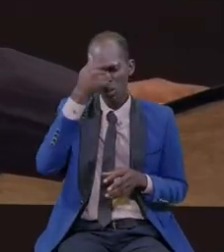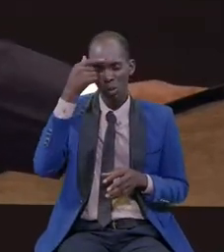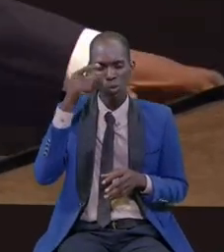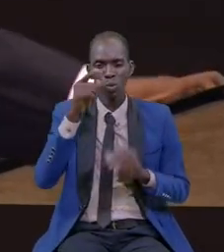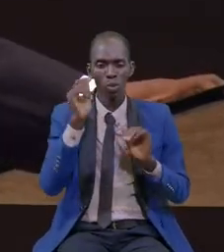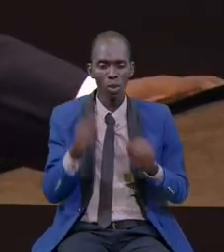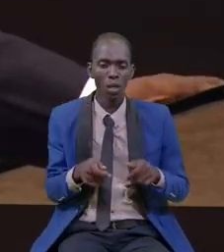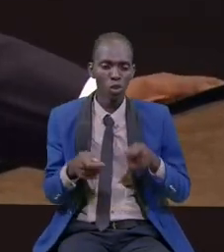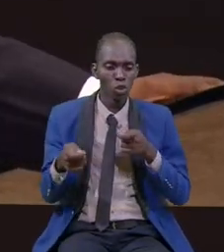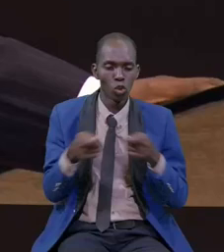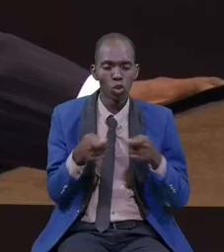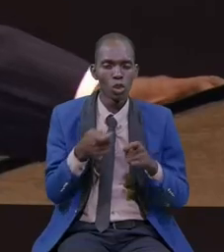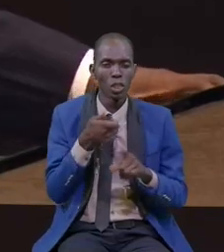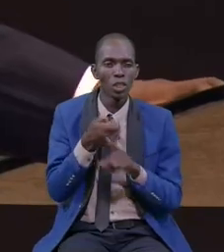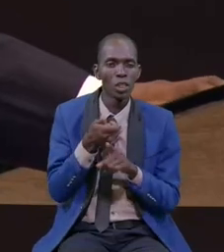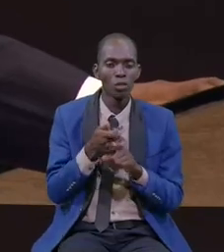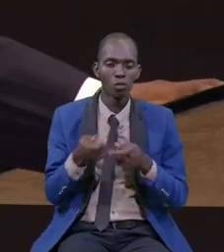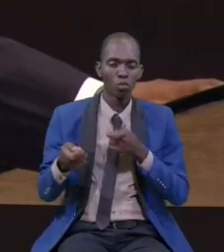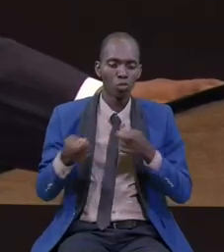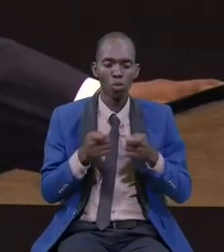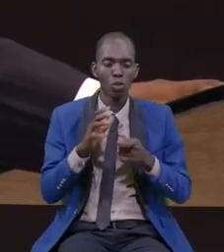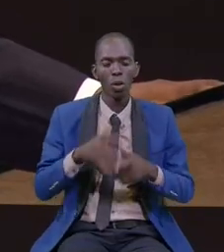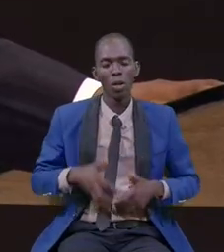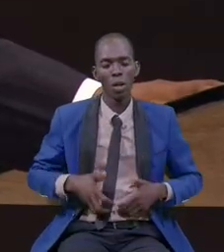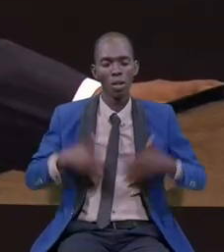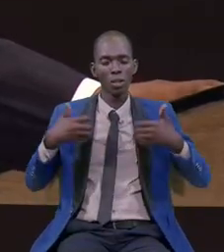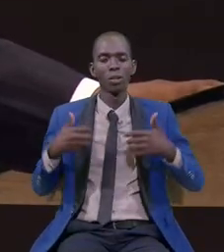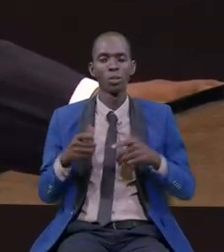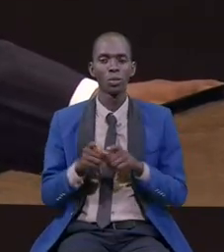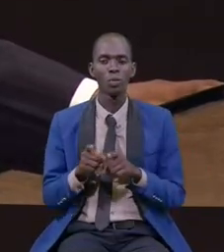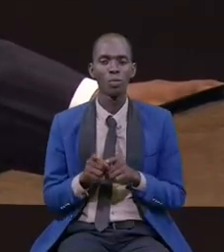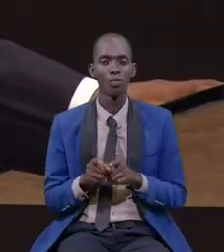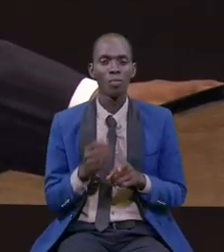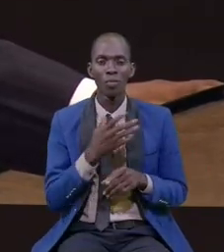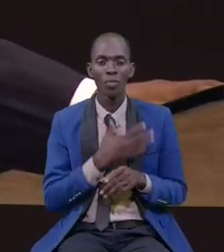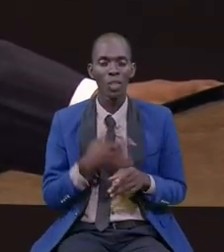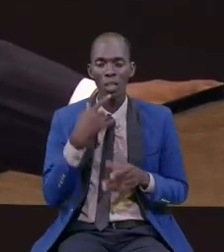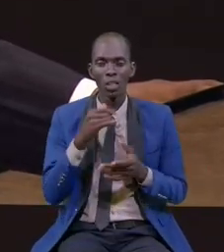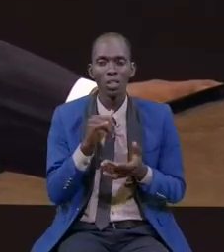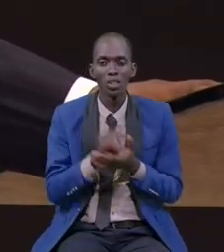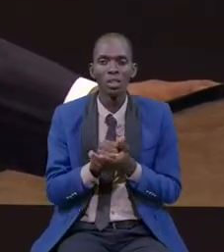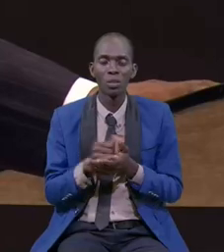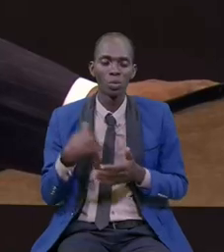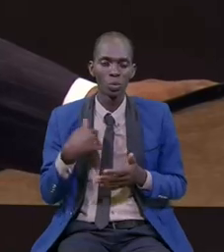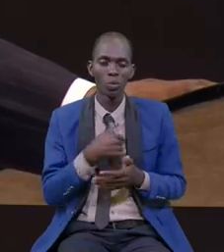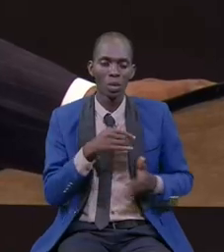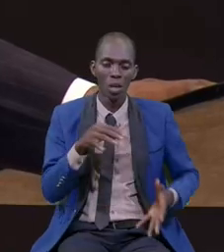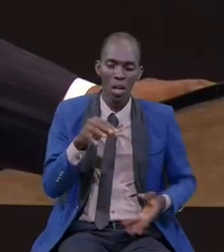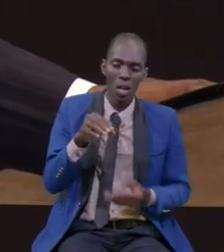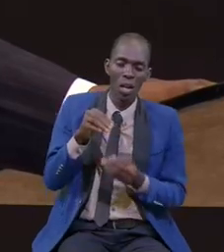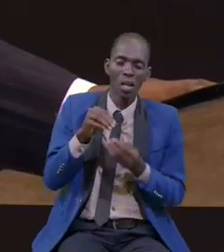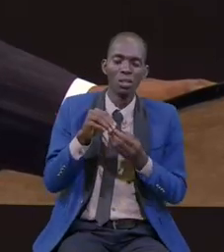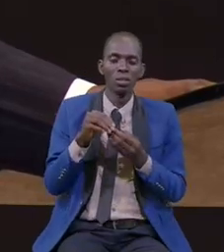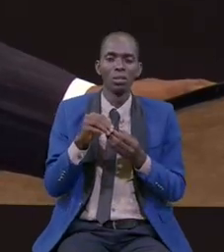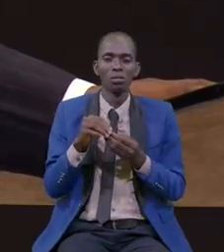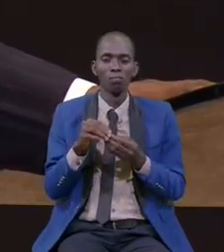devez contrôler votre tempérance et il dit que vous devez également ajouter à C tempérance la la à la